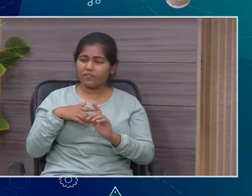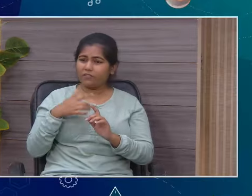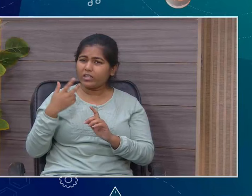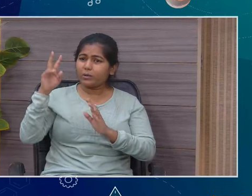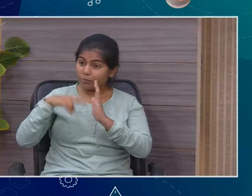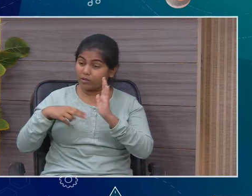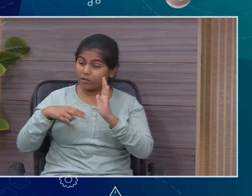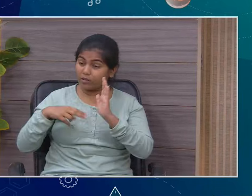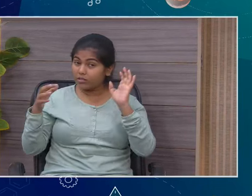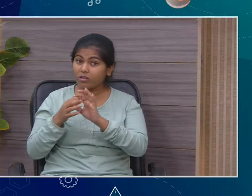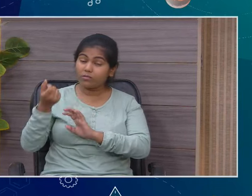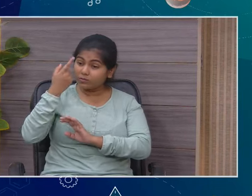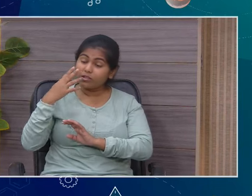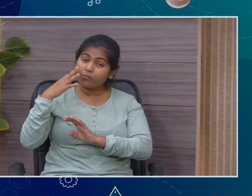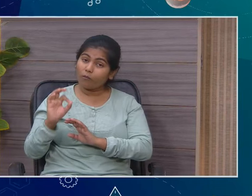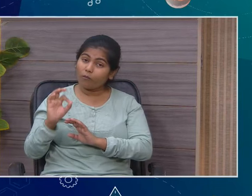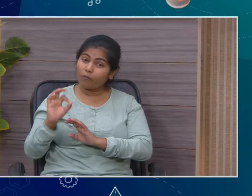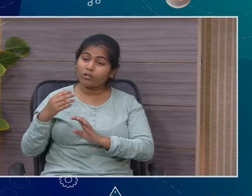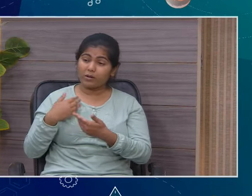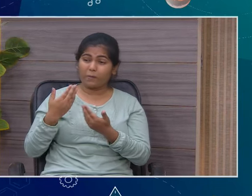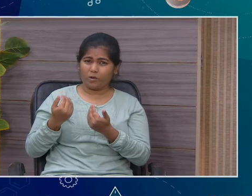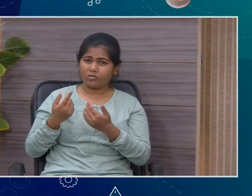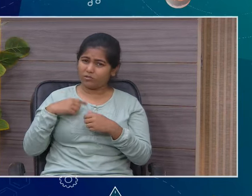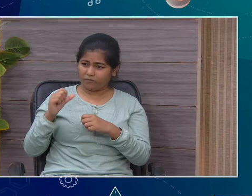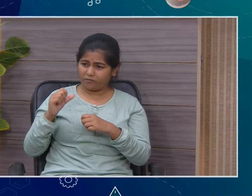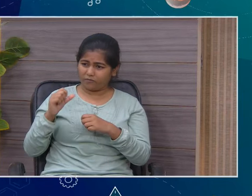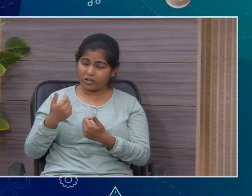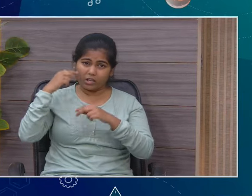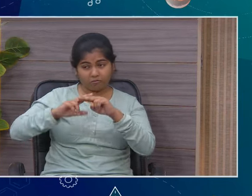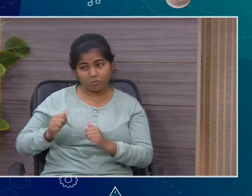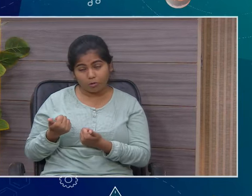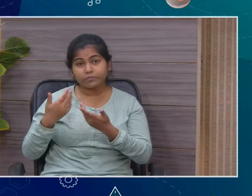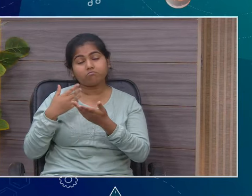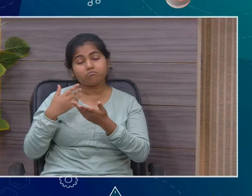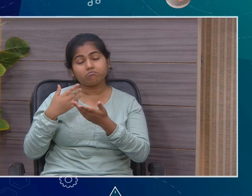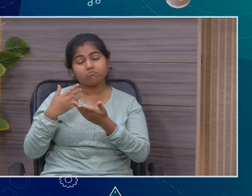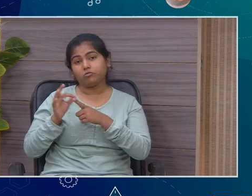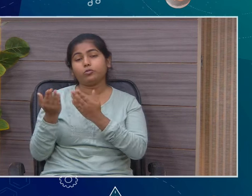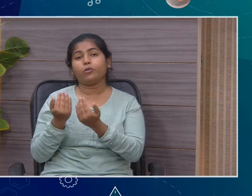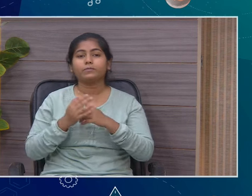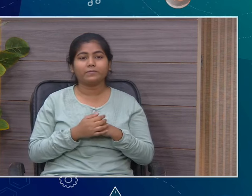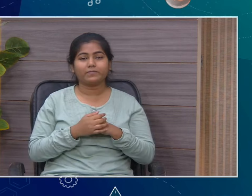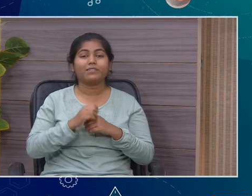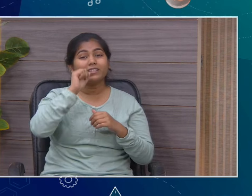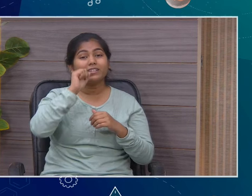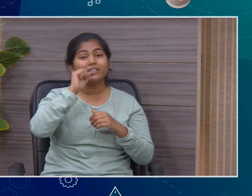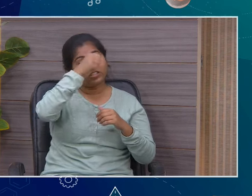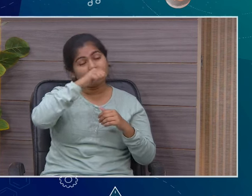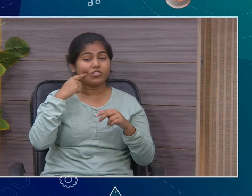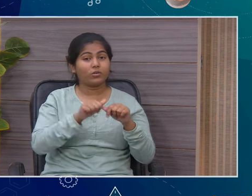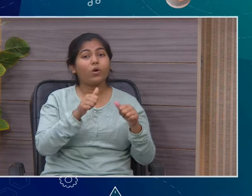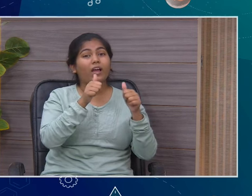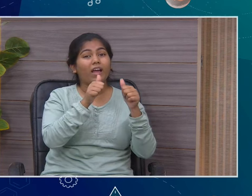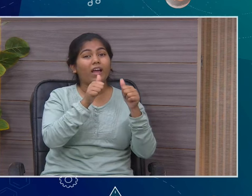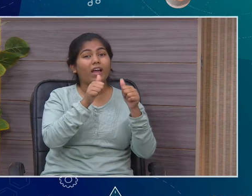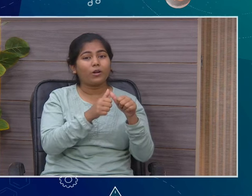लिए ज्यादा जरूरी है। बिल्कुल सर, बिल्कुल सर, ऐसा कर पाऊंगा तो शायद मैं इसको आसानी से बना पाऊं। जी जी, एटॉमिक नंबर एलिमेंट्स को आपको याद भी